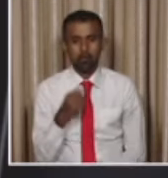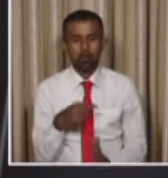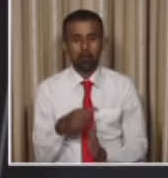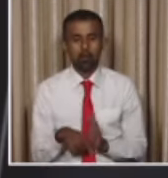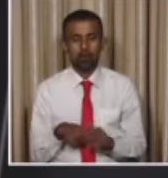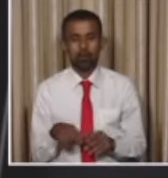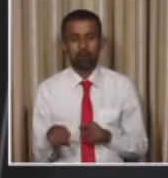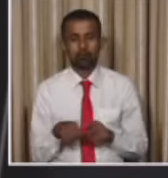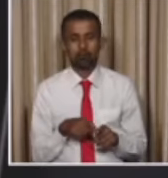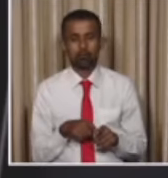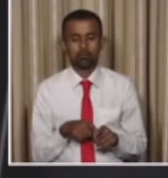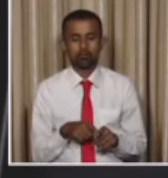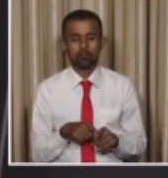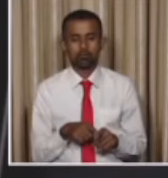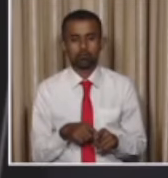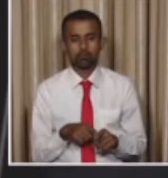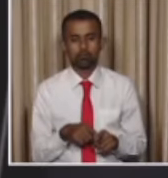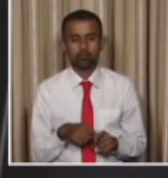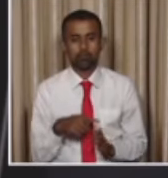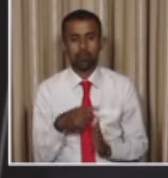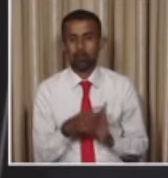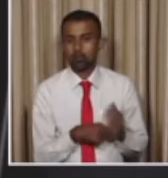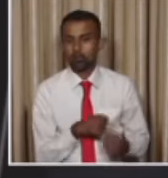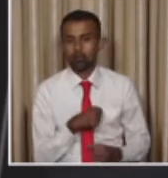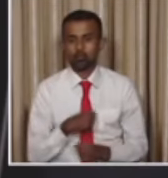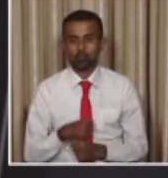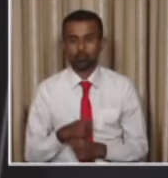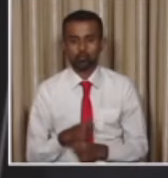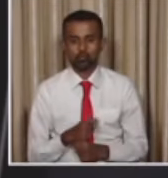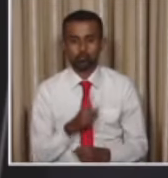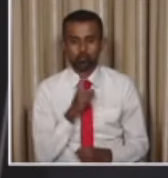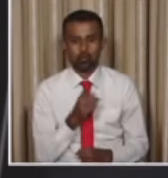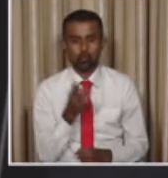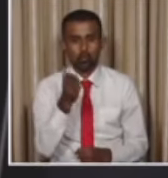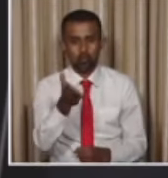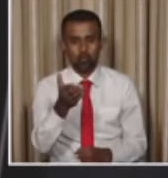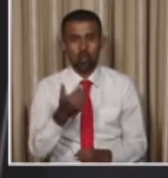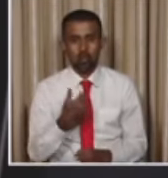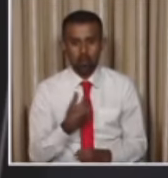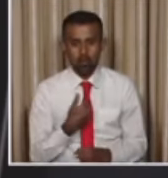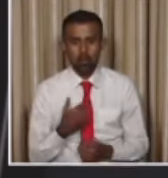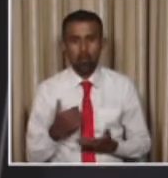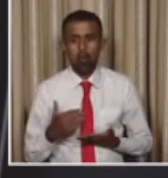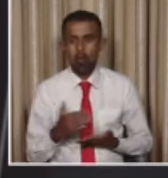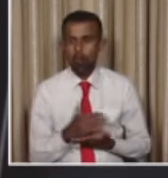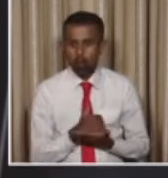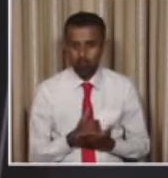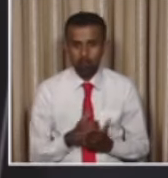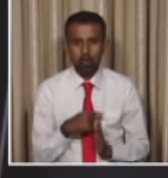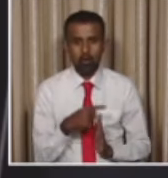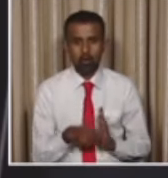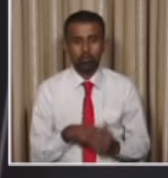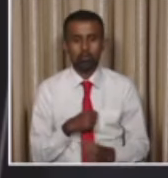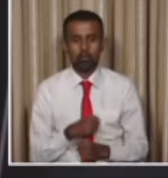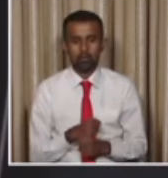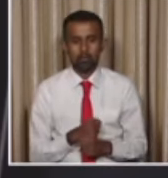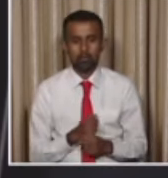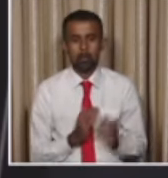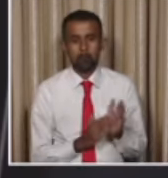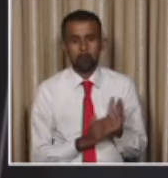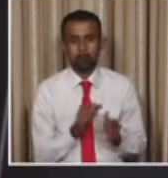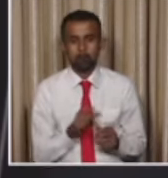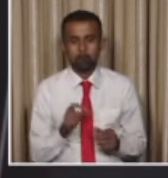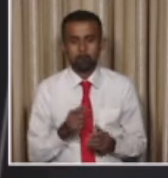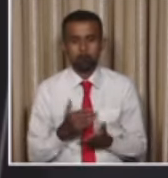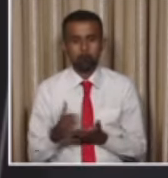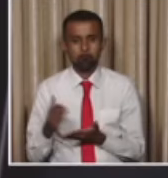වශයෙන් මේවා ලංකා ආණ්ඩුව කියන්නේ ඔබයි අපි සියලු දෙනාම ලංකා ආණ්ඩුව පුරවැසියෝ. මේක